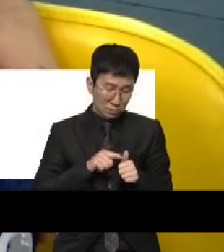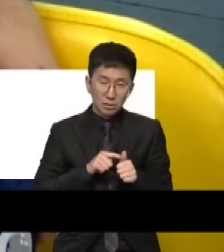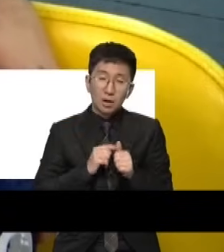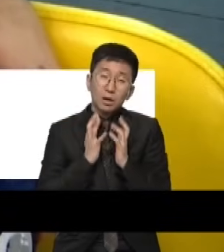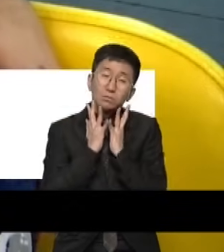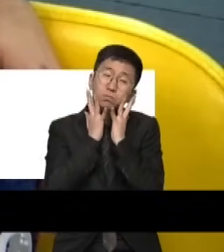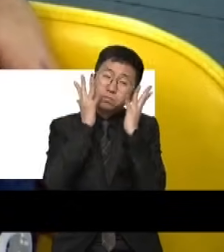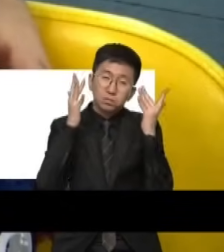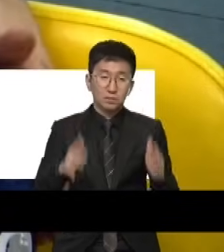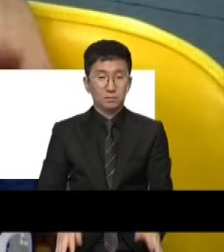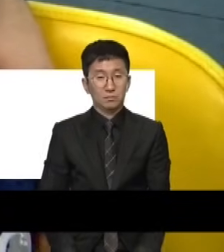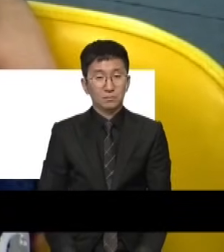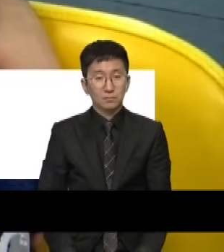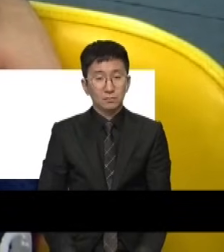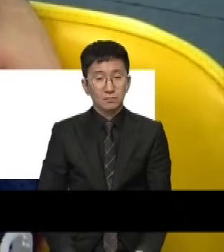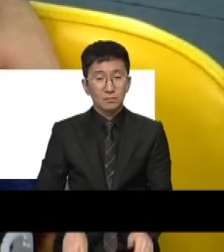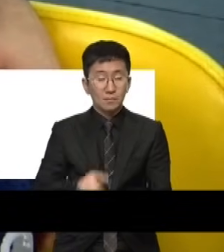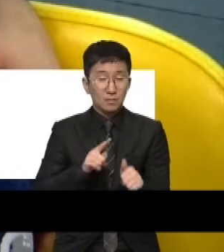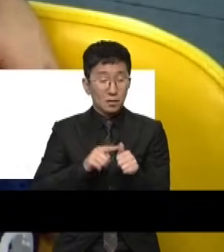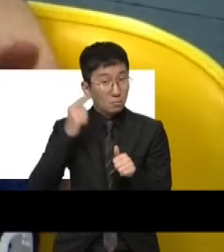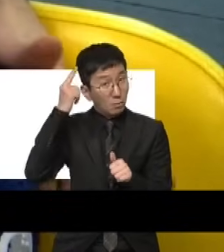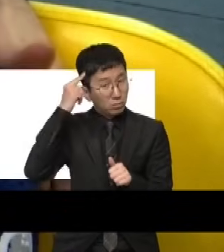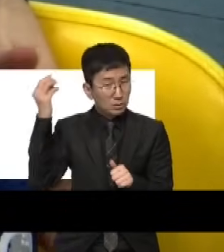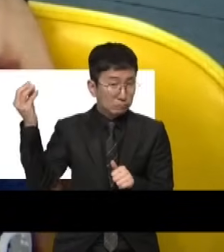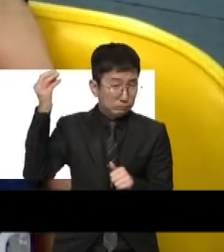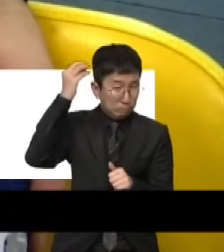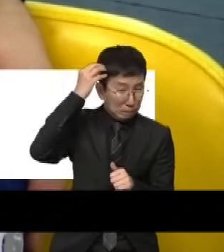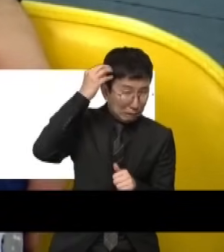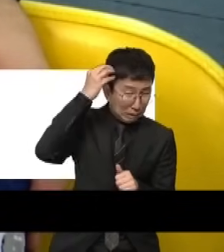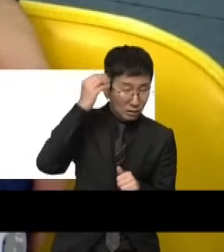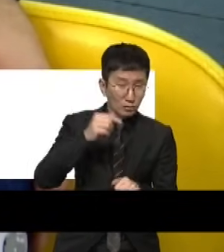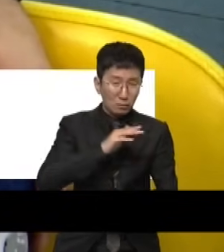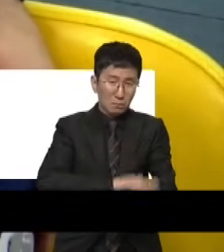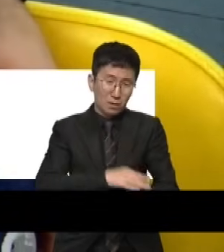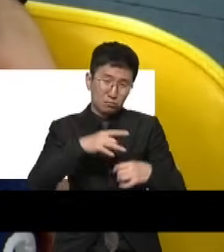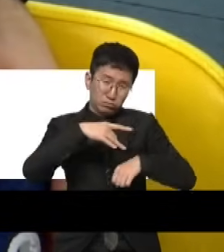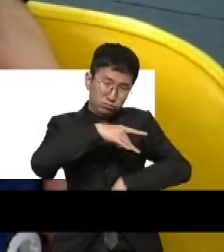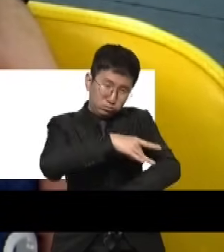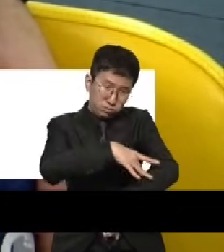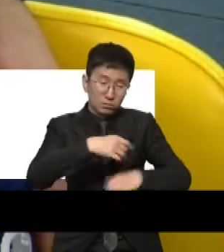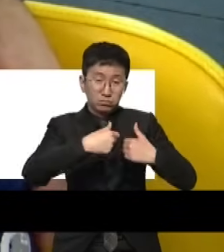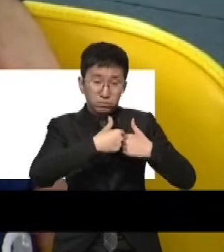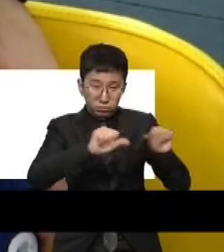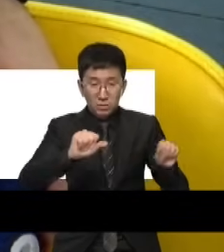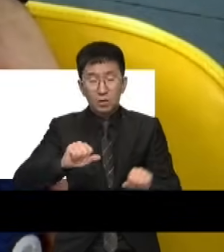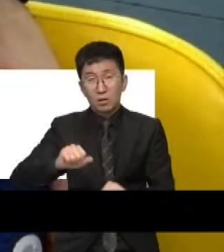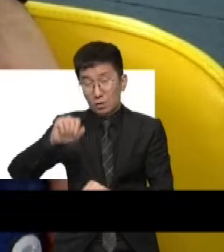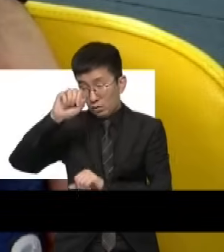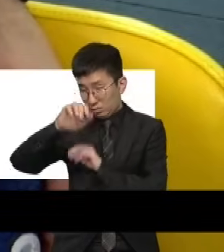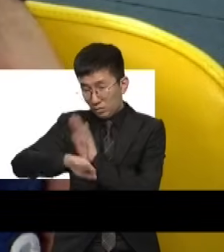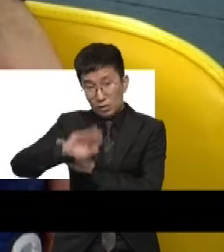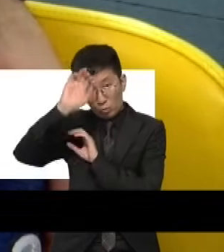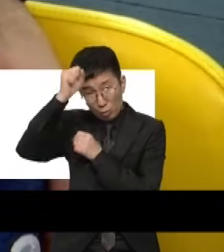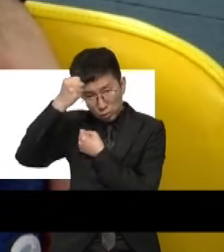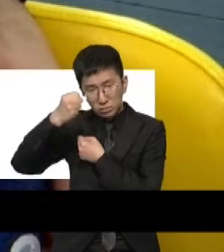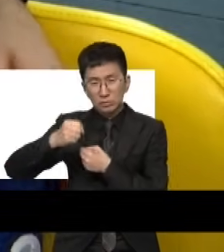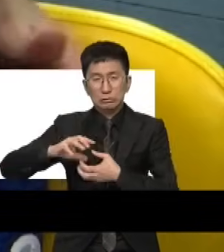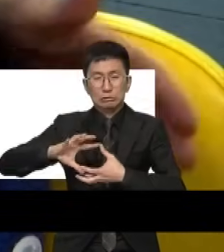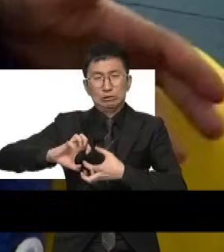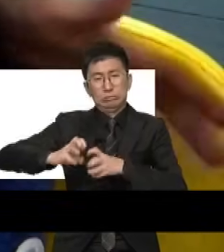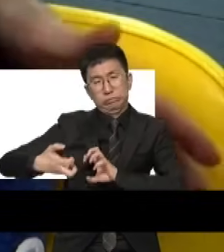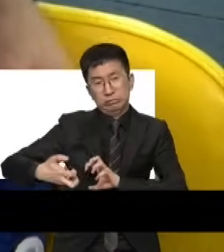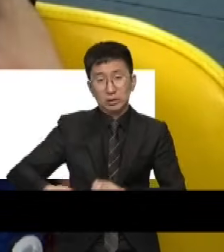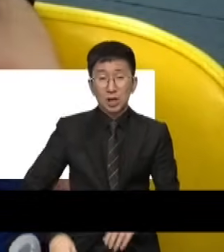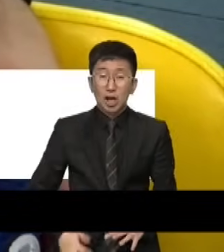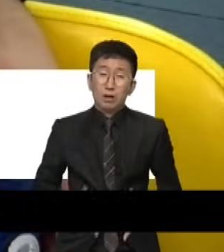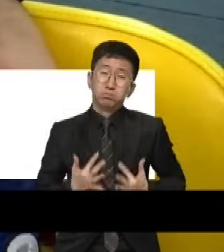мав осколкові поранення голови, також перелом руки, перебитий у нього був м'яз на правій нозі,